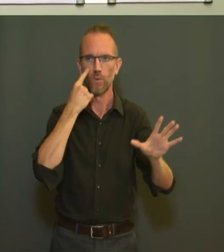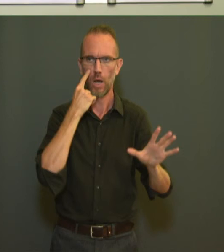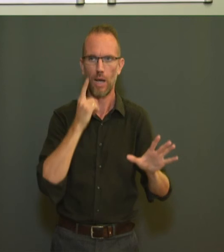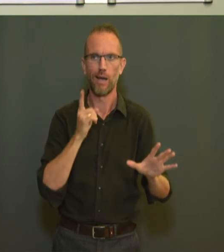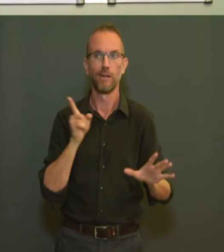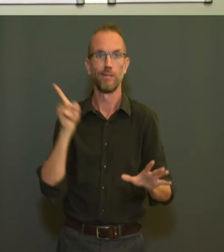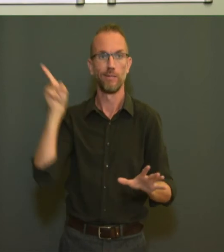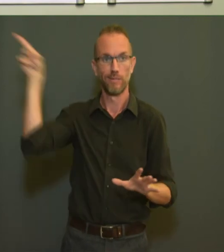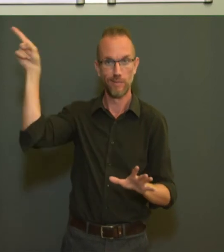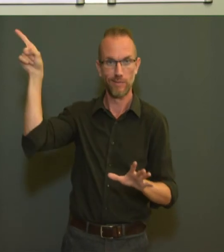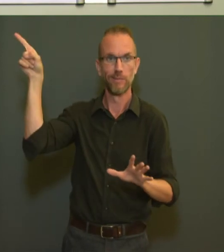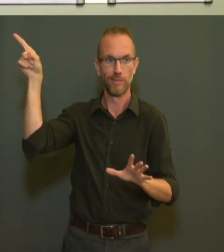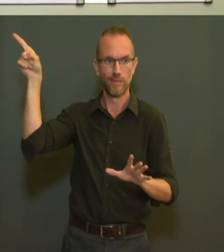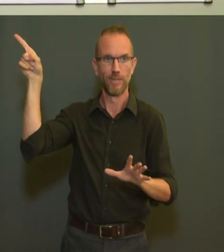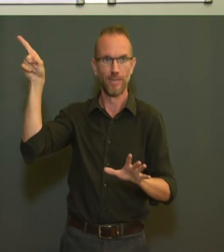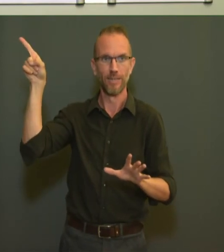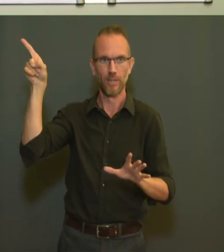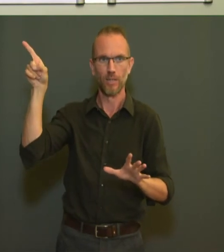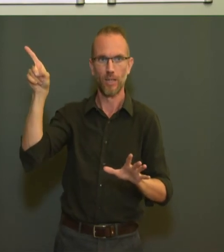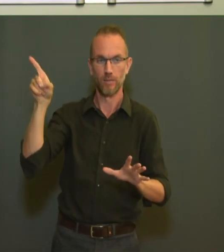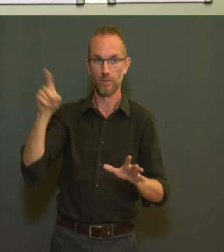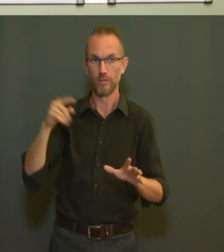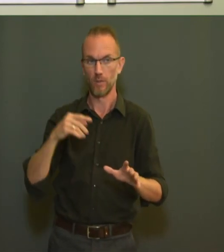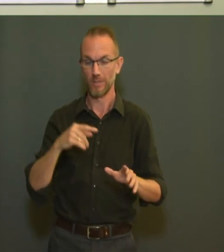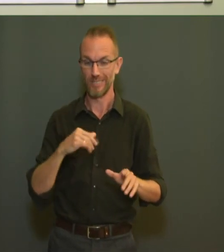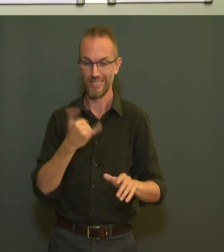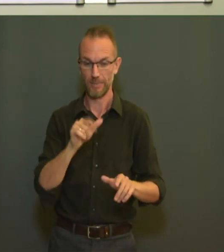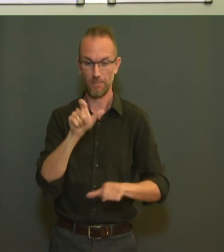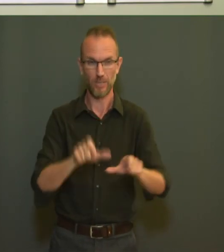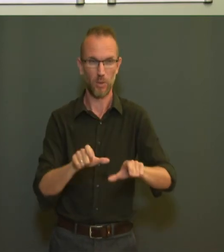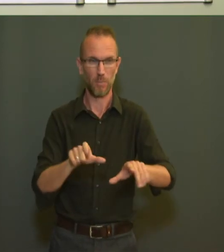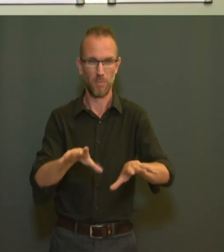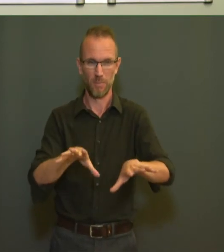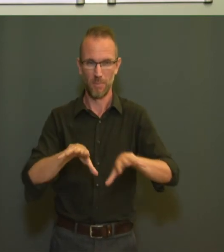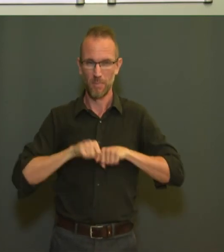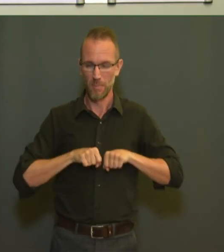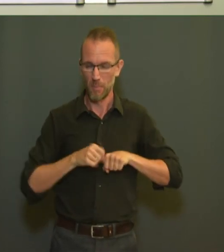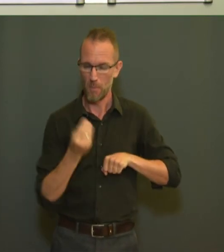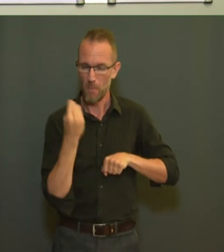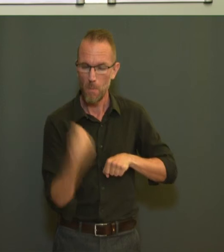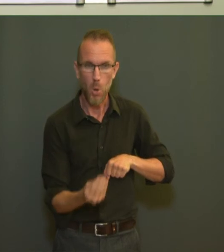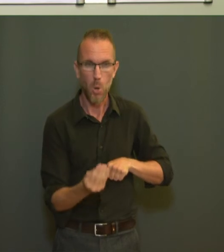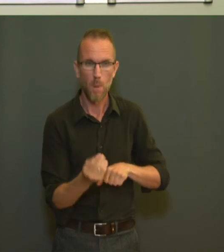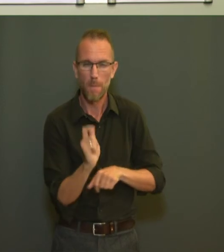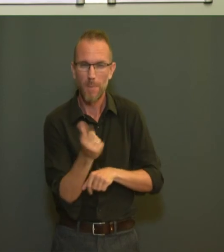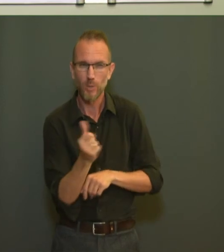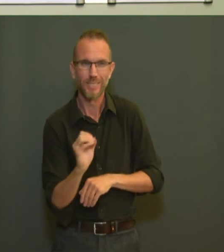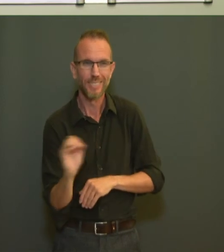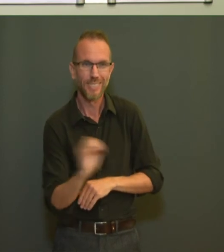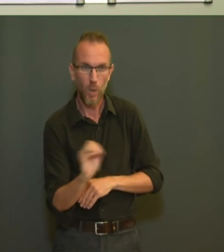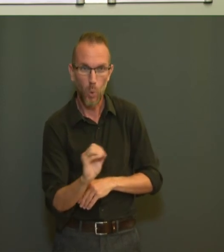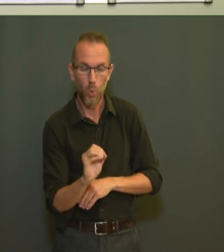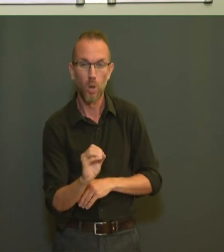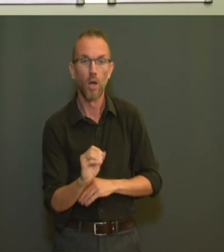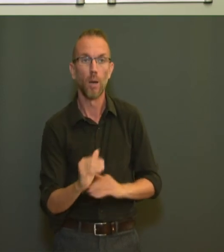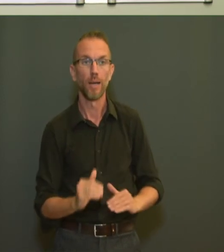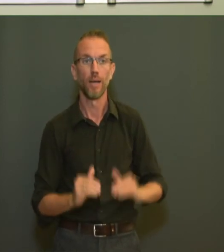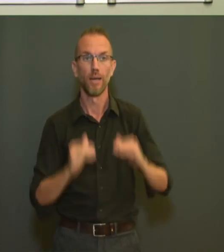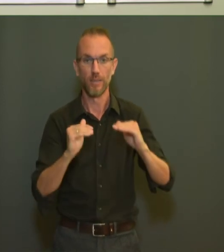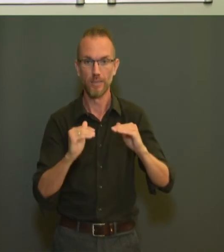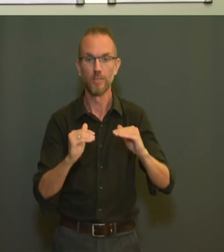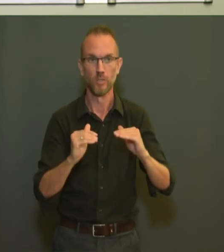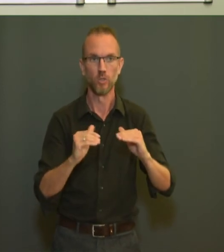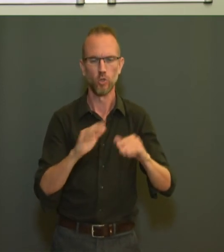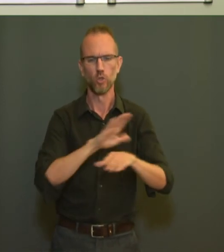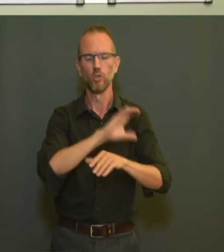ou fantasmes actuellement, pas de cas. C'est la pré-alarme, c'est entre 1 et 14 cas par 100 000 habitants